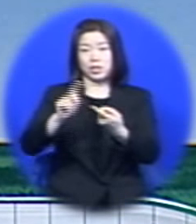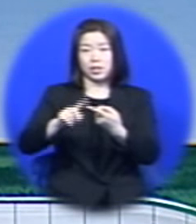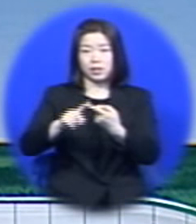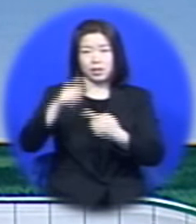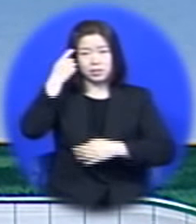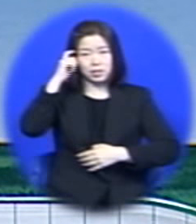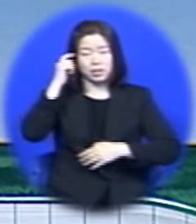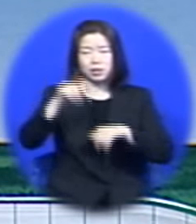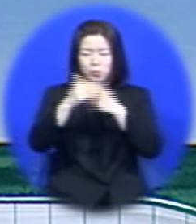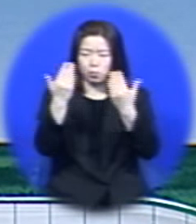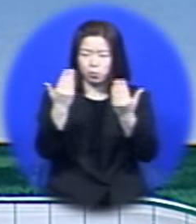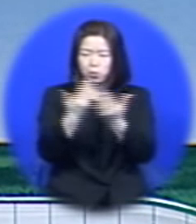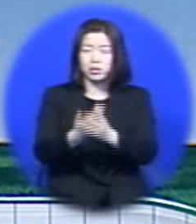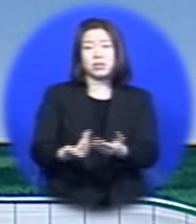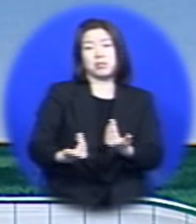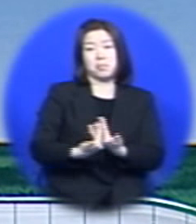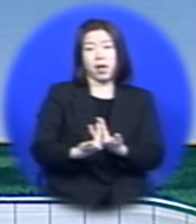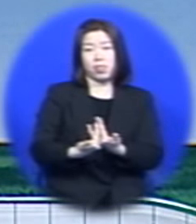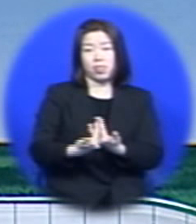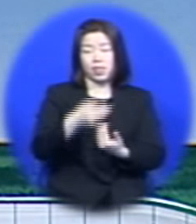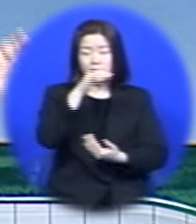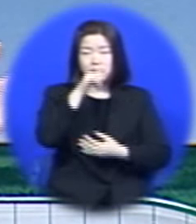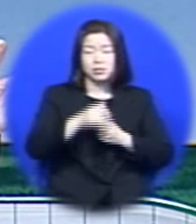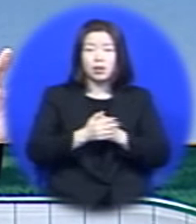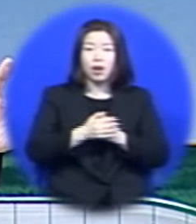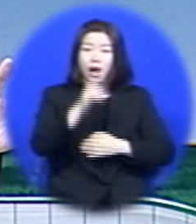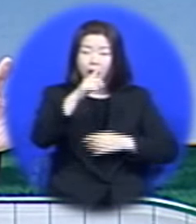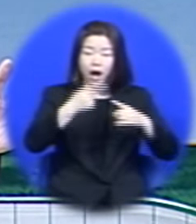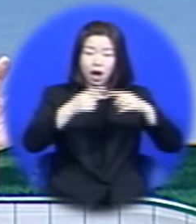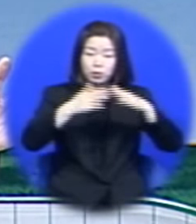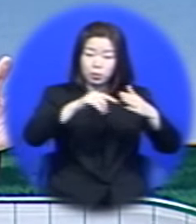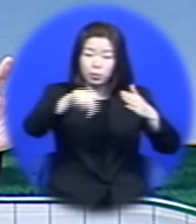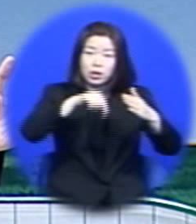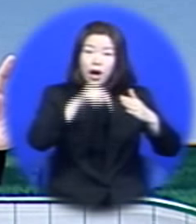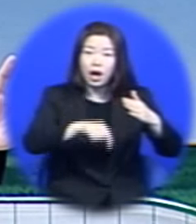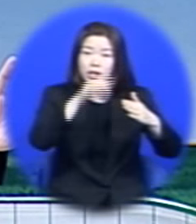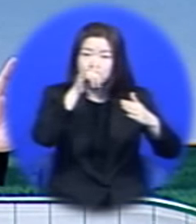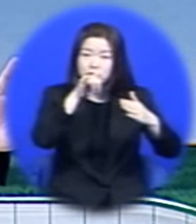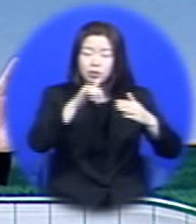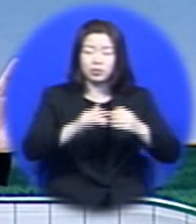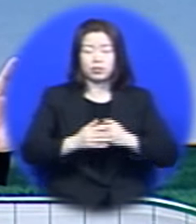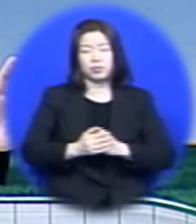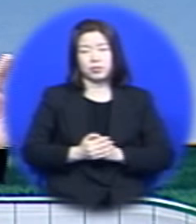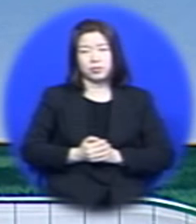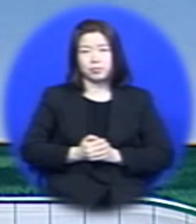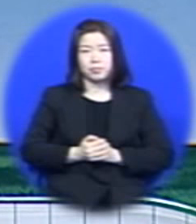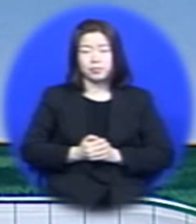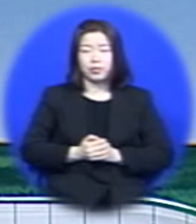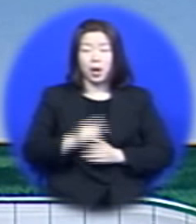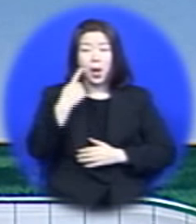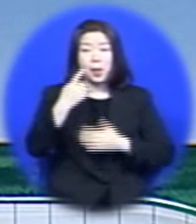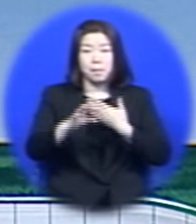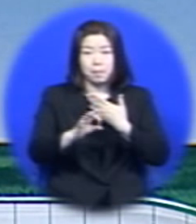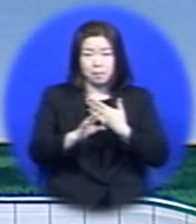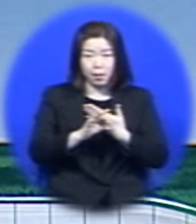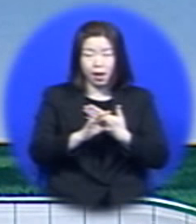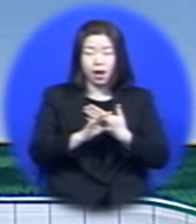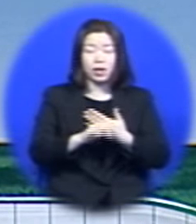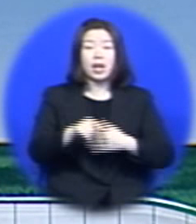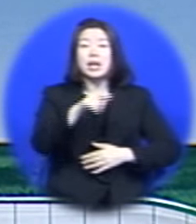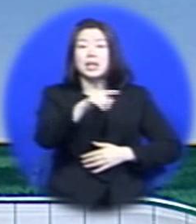완전히 반대예요. 한 교회 교인이에요. 우리 교회 교인이에요. 만약에 6.25